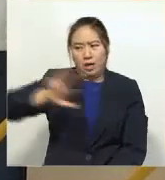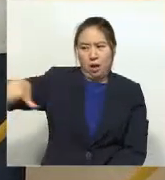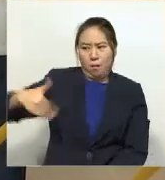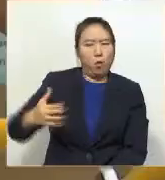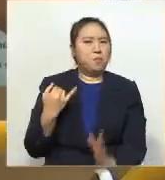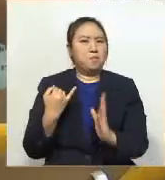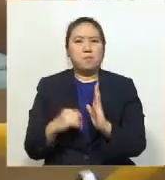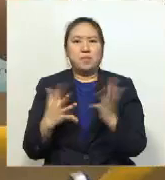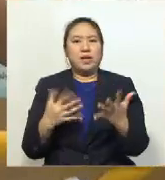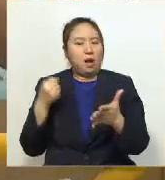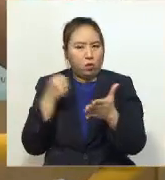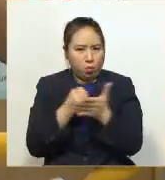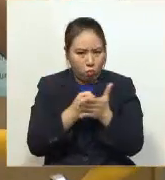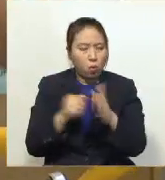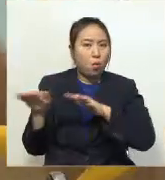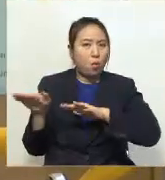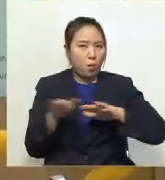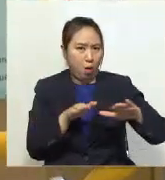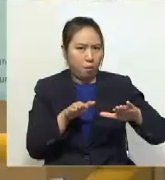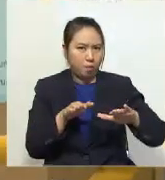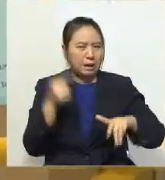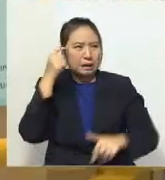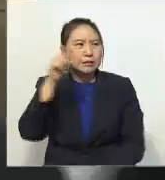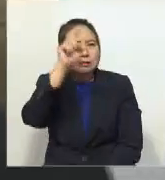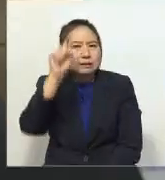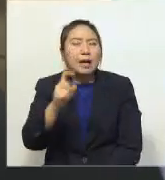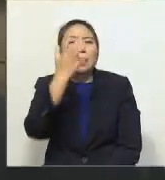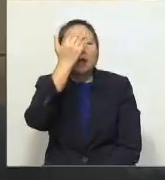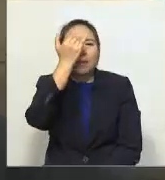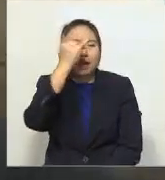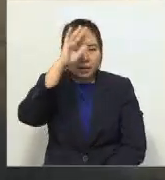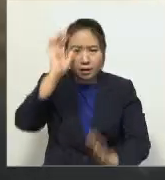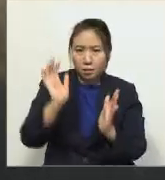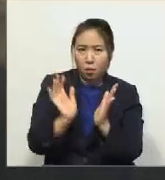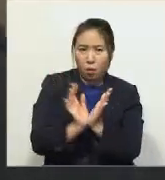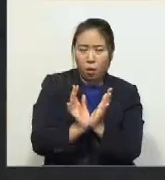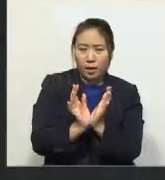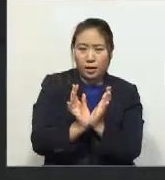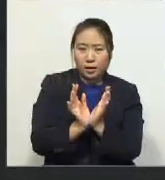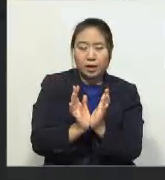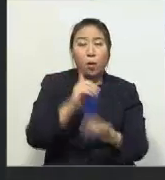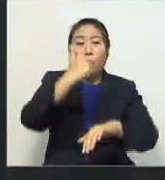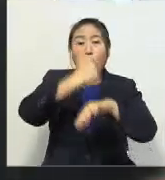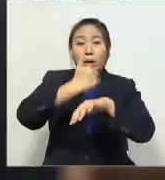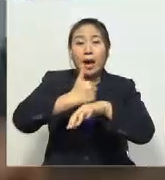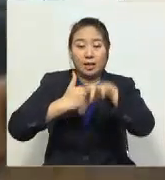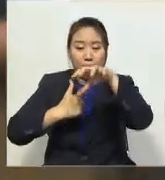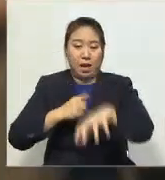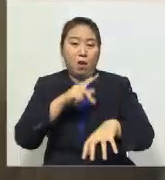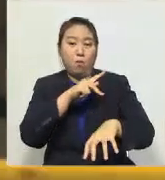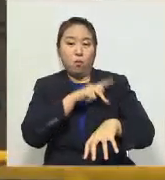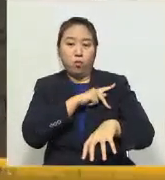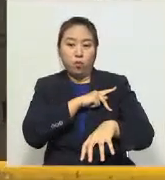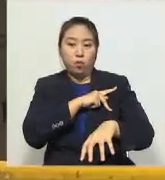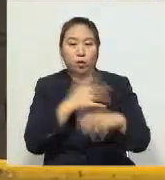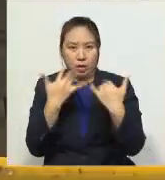อสู้ทุกข้อกล่าวหาแล้วก็ตั้งข้อสังเกตนะคะว่าเหตุใดพันตำรวจโทพงพรพรามเสน่ห์ผู้อำนวยการสำนักงานพระพุทธศา